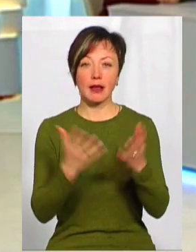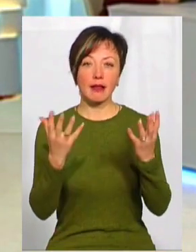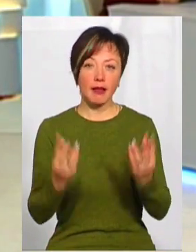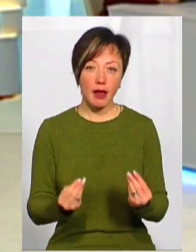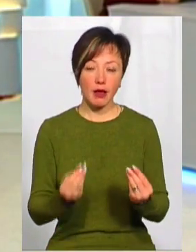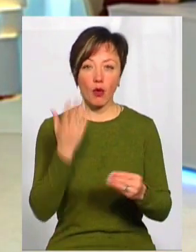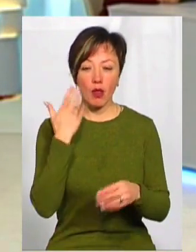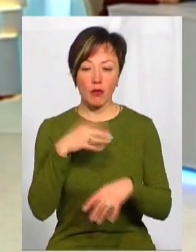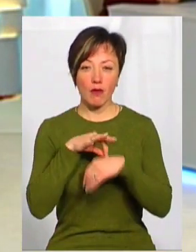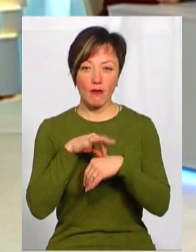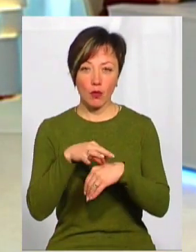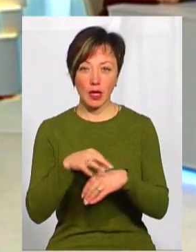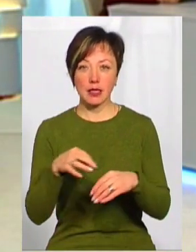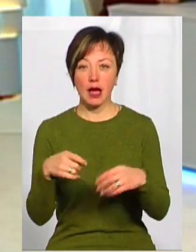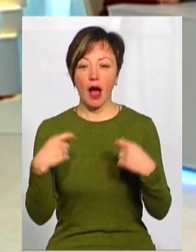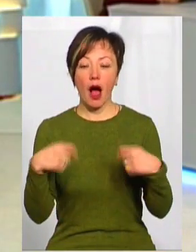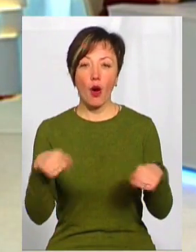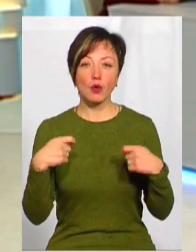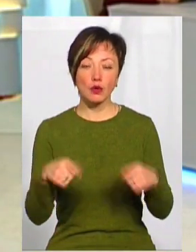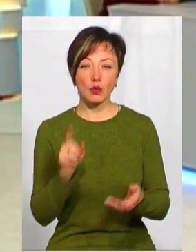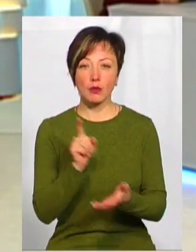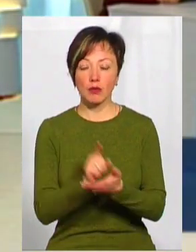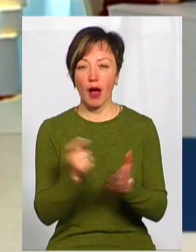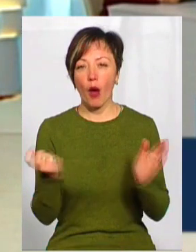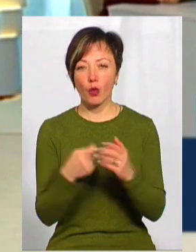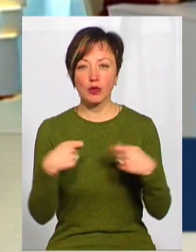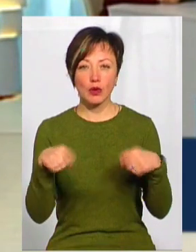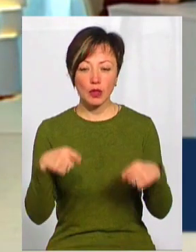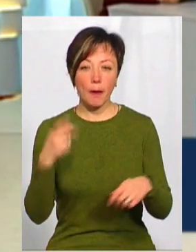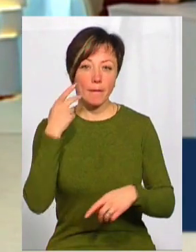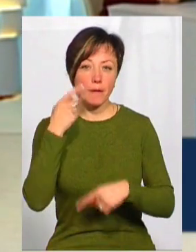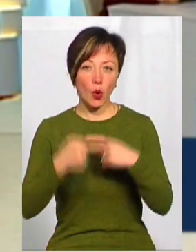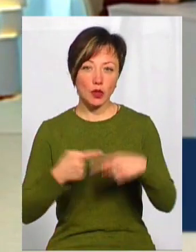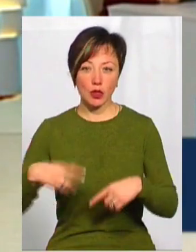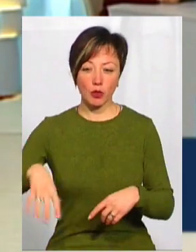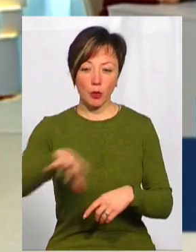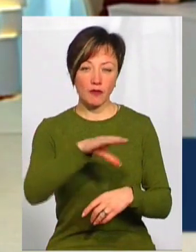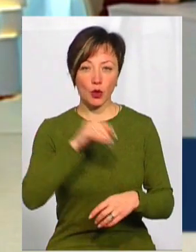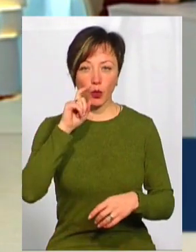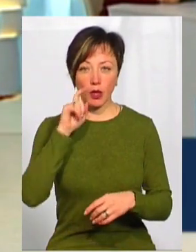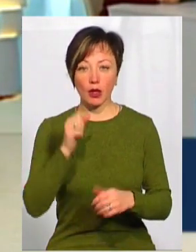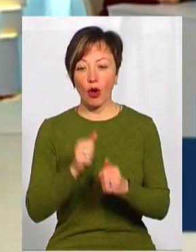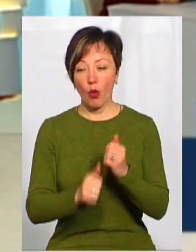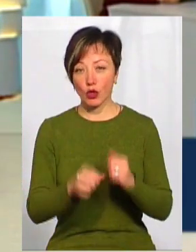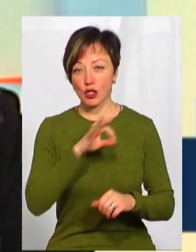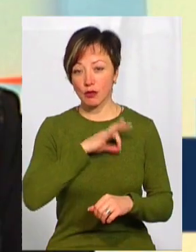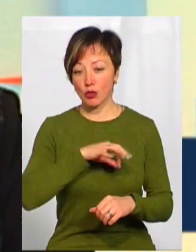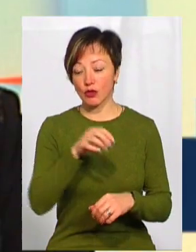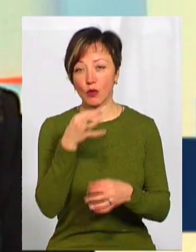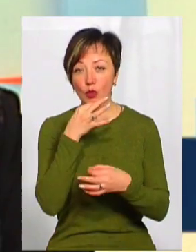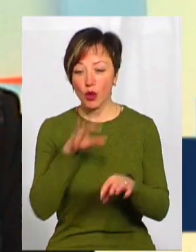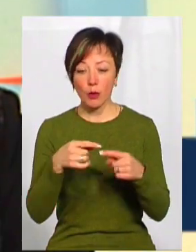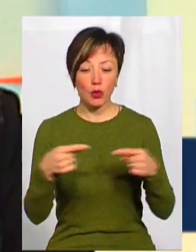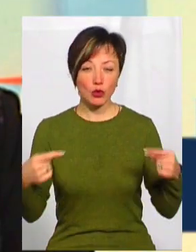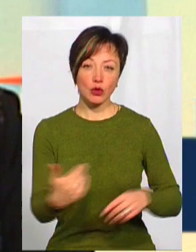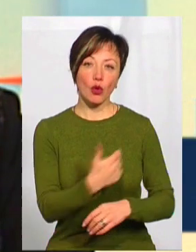проходять аукціони, вони мали би, я так розумію, проходити постійно по всій Україні. І кожен споживач будь-яку продукцію,